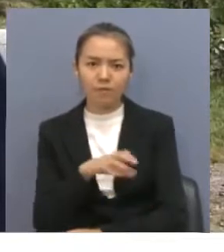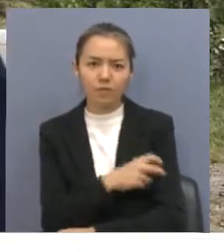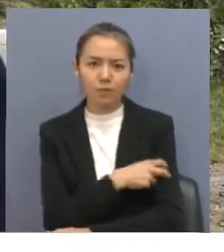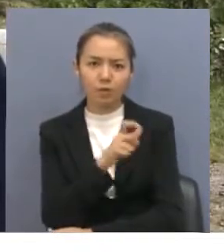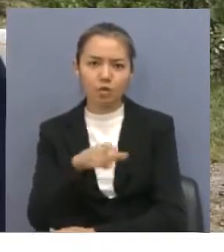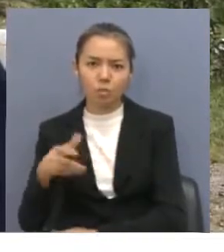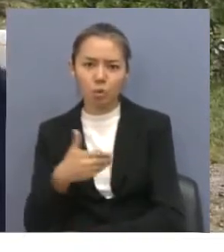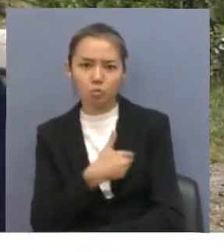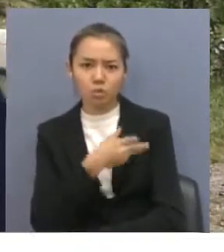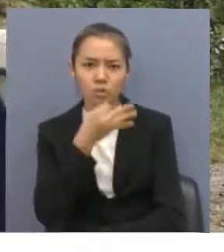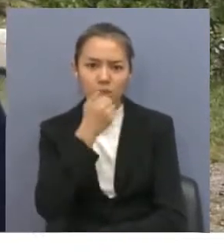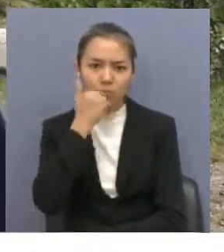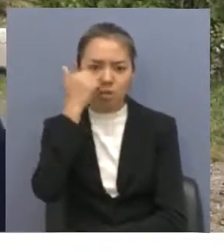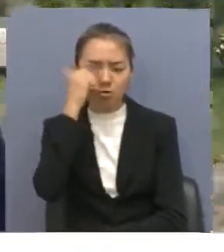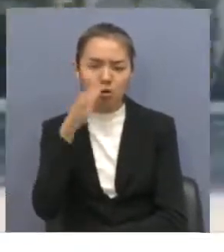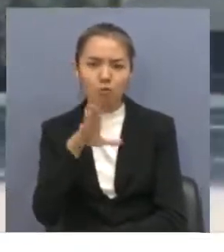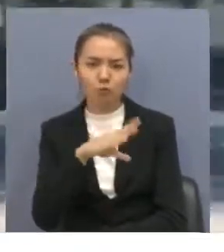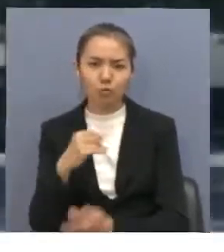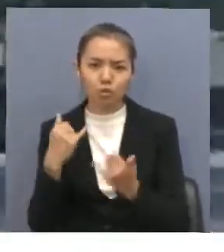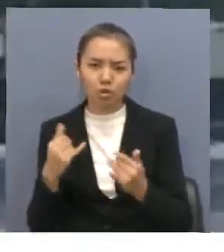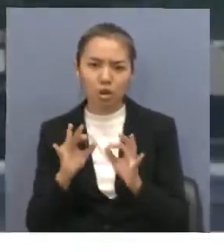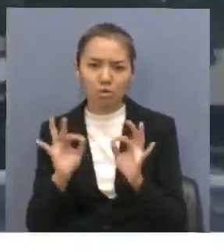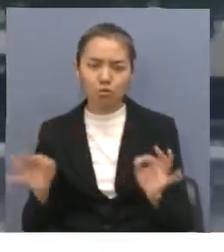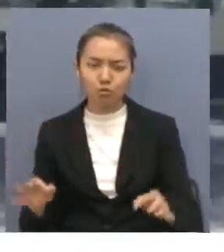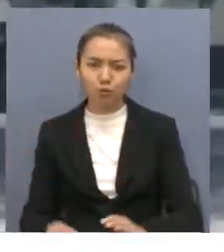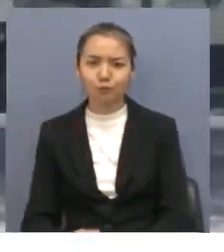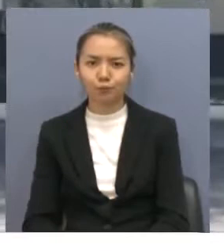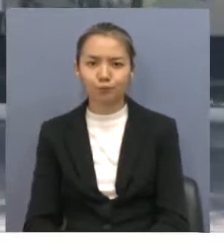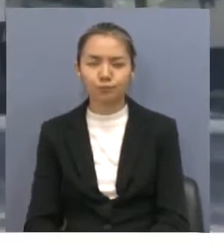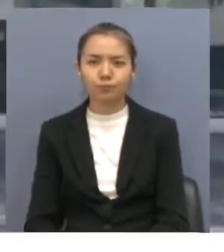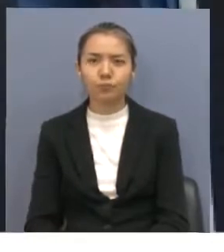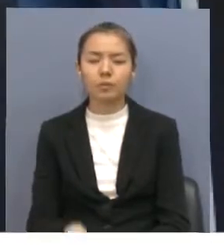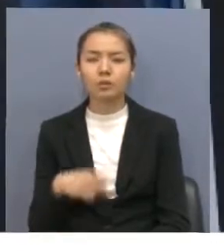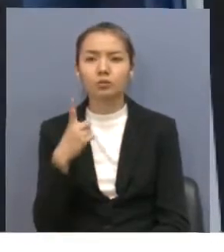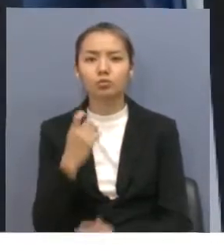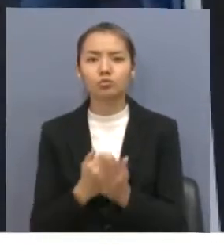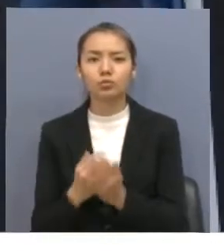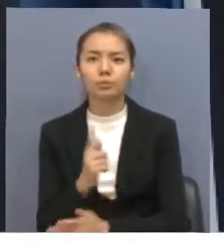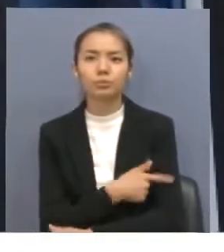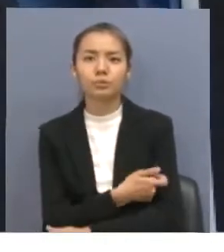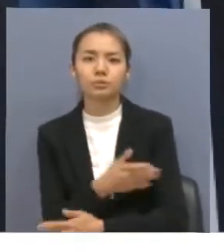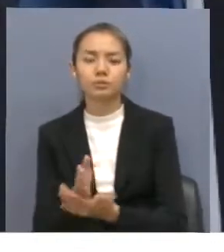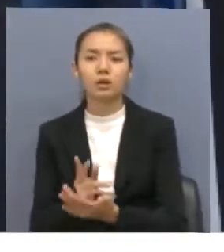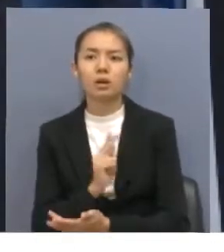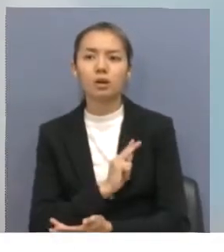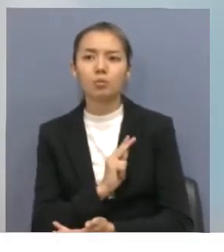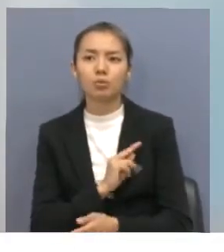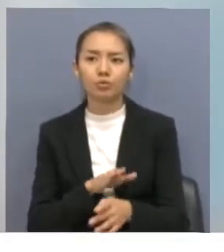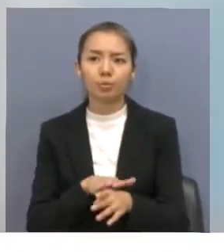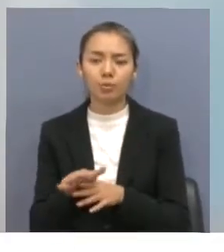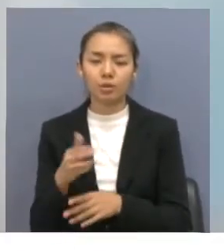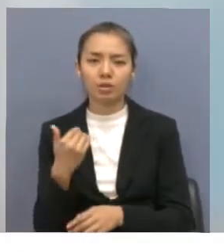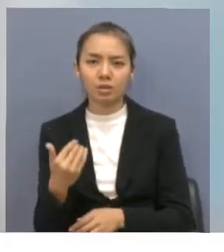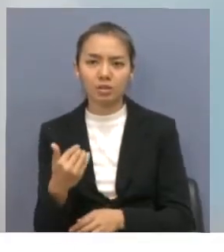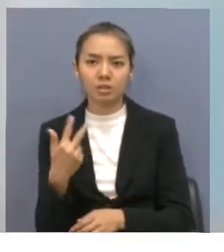алғыс айтамын. Қазір жағдайым өте жақсы. Аудандық провизорлық орталықта бұл күні 100-ге жуық медицина саласының маманы қызмет атқарады. Яғни